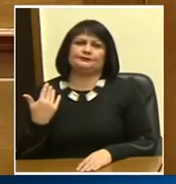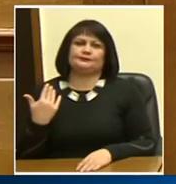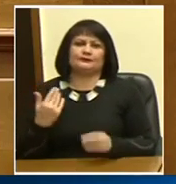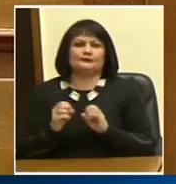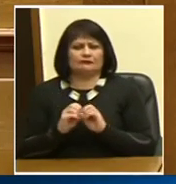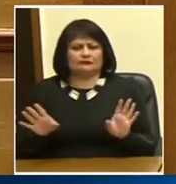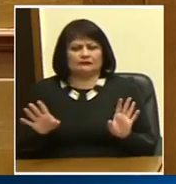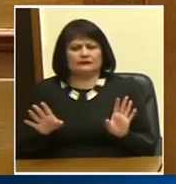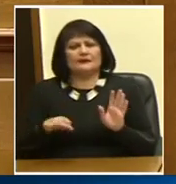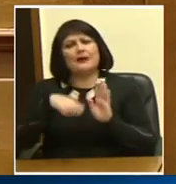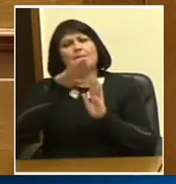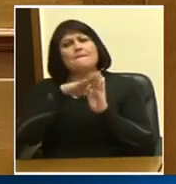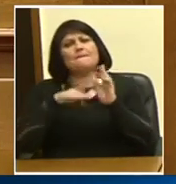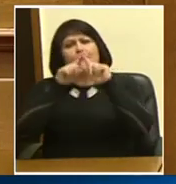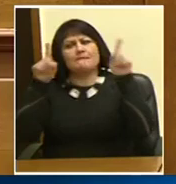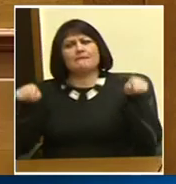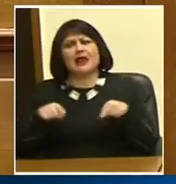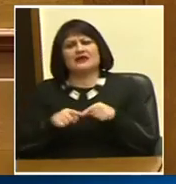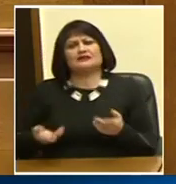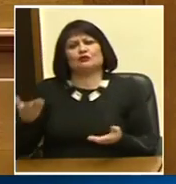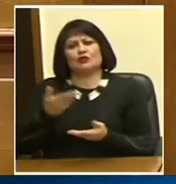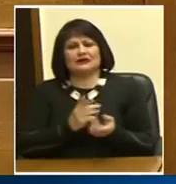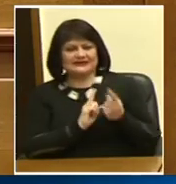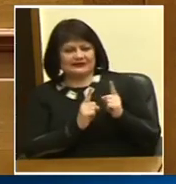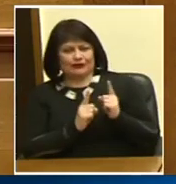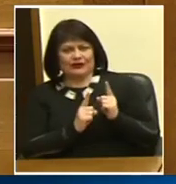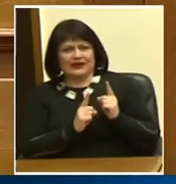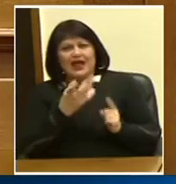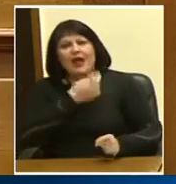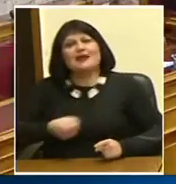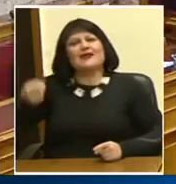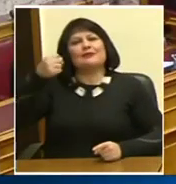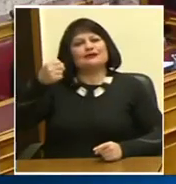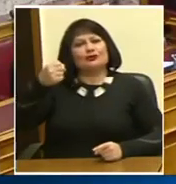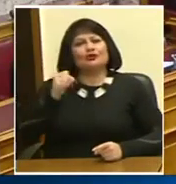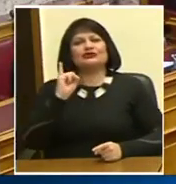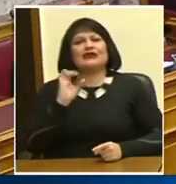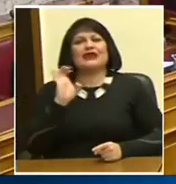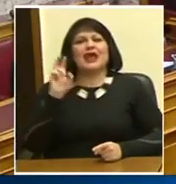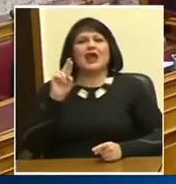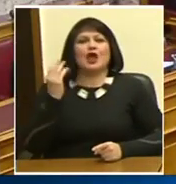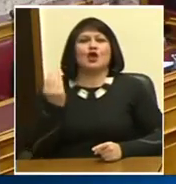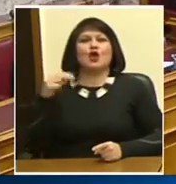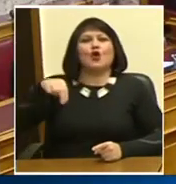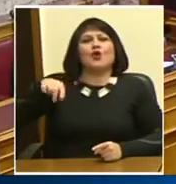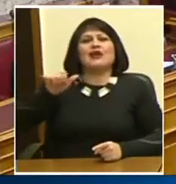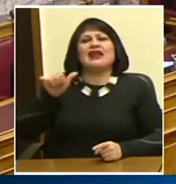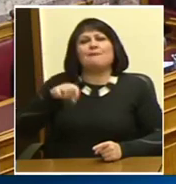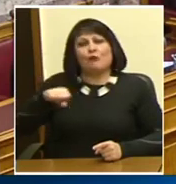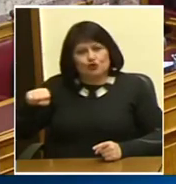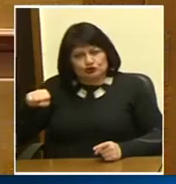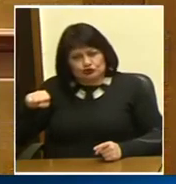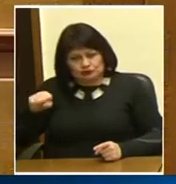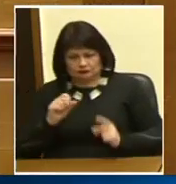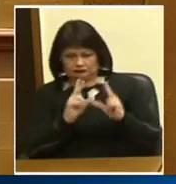δημοσιοποίηση του πλαισίου της πρότασης συμφωνίας που καταθέσαμε με τον Αρχιεπίσκοπο Ιερώνυμο, ότι όταν αυτές οι